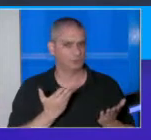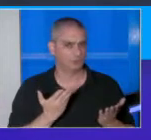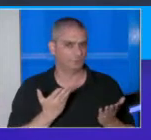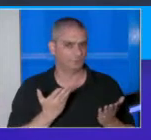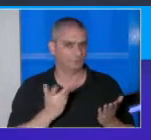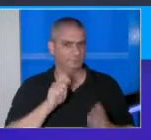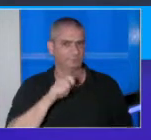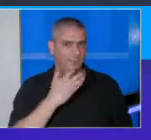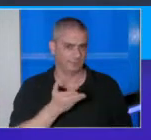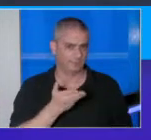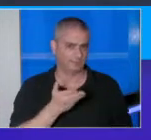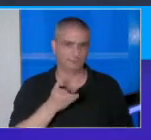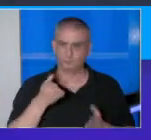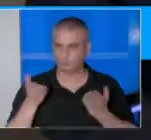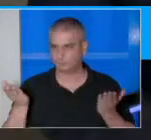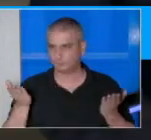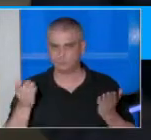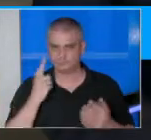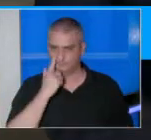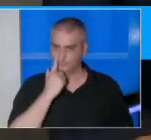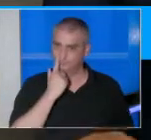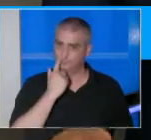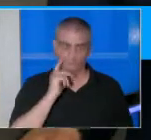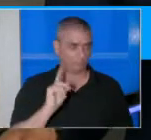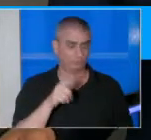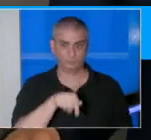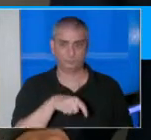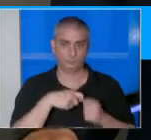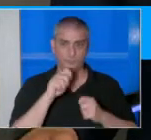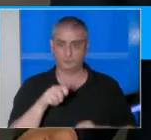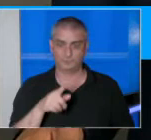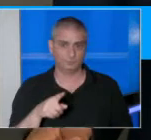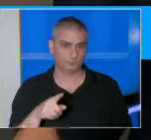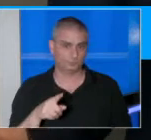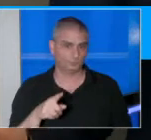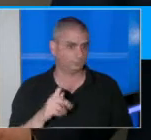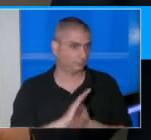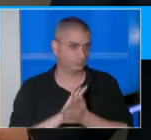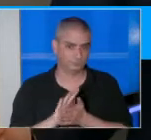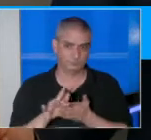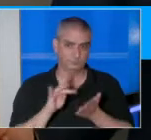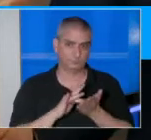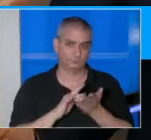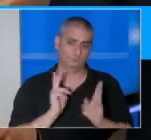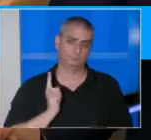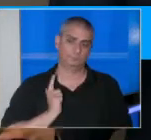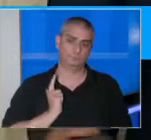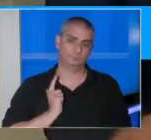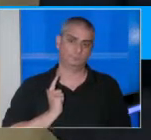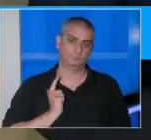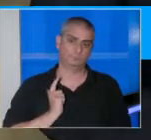עכשיו בכנסת, מסדרונות הכנסת. למעשה כולכם כאן, חברי הכנסת, פשוט נמצאים בעוד,